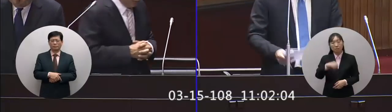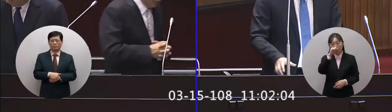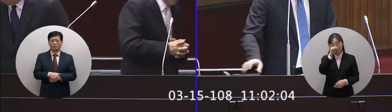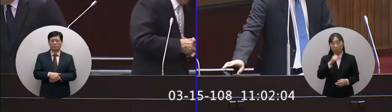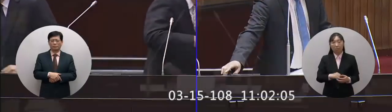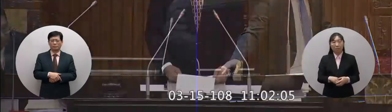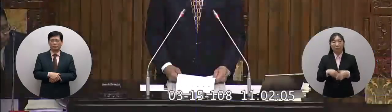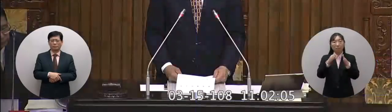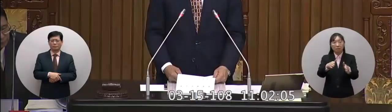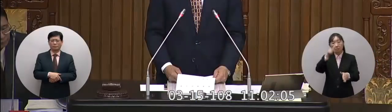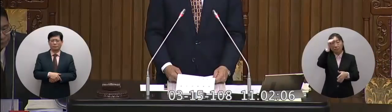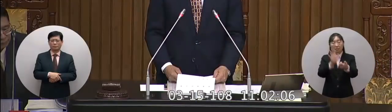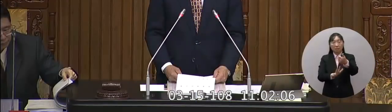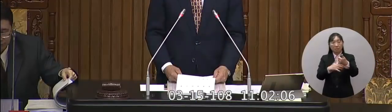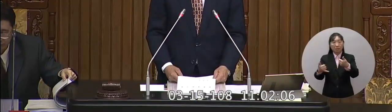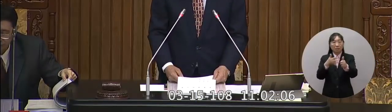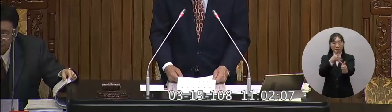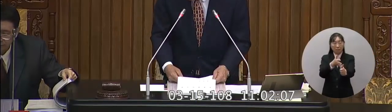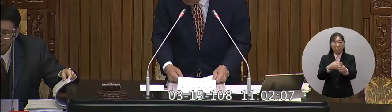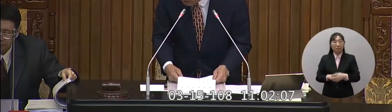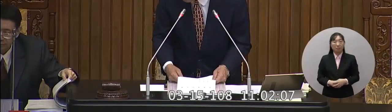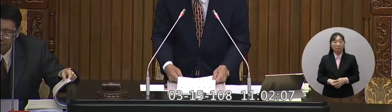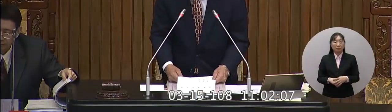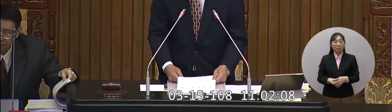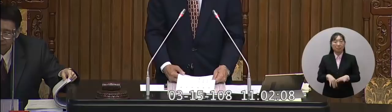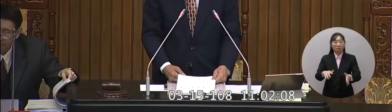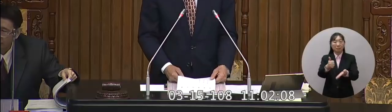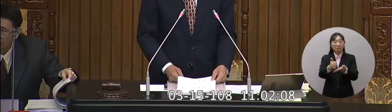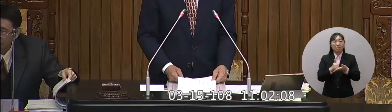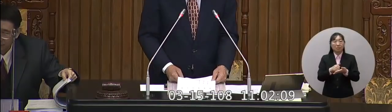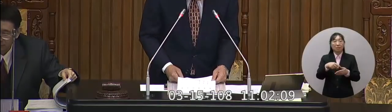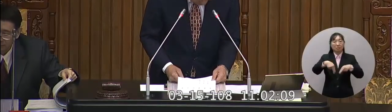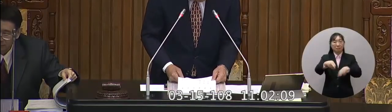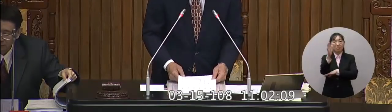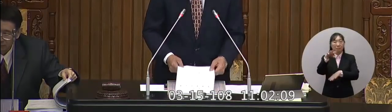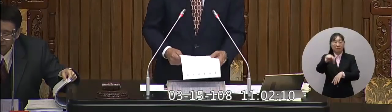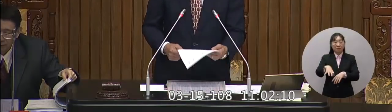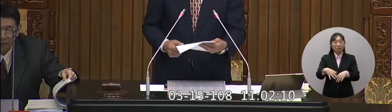好，针对黄委员的质询，请行政院书面答复。